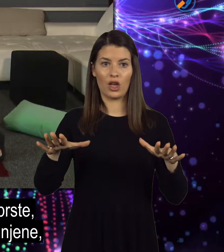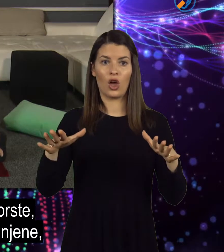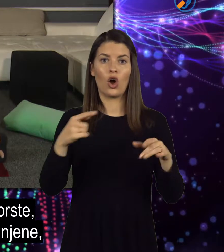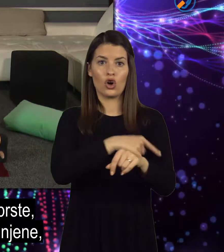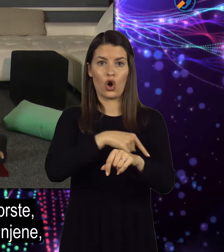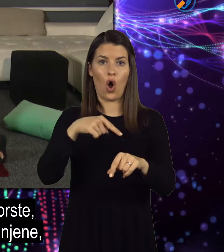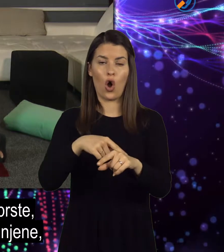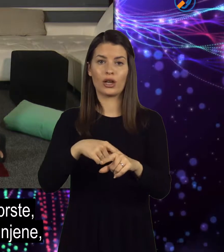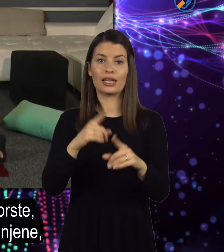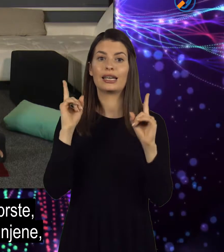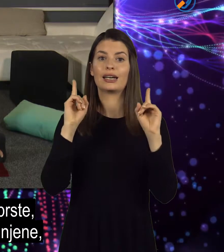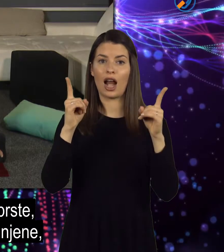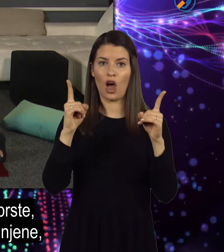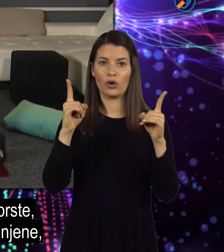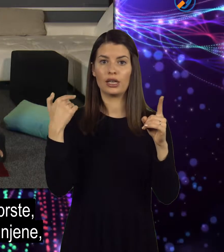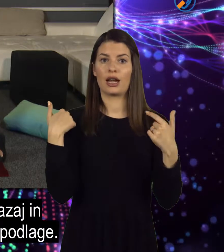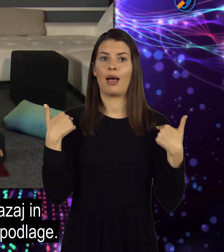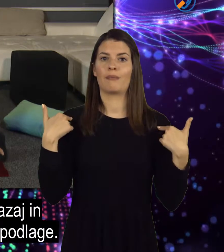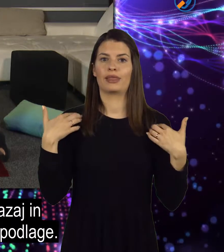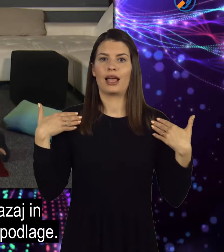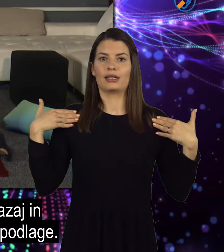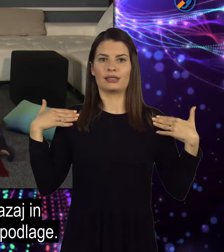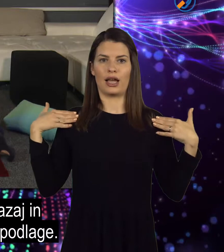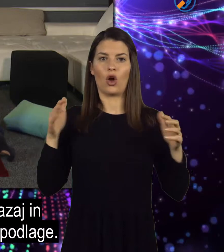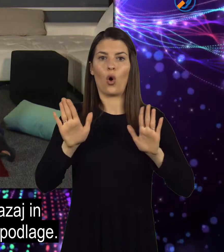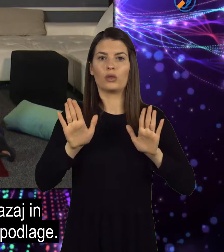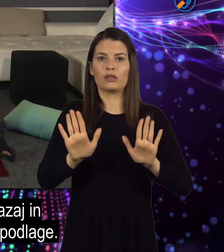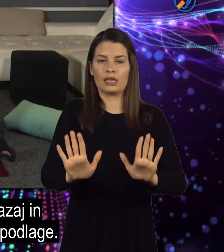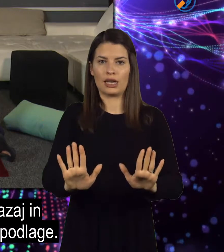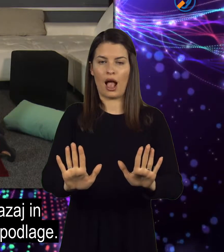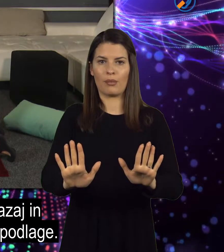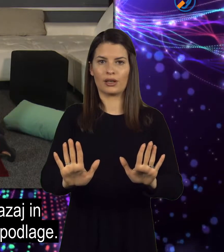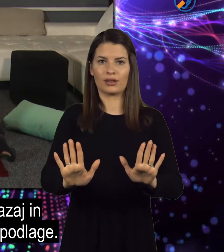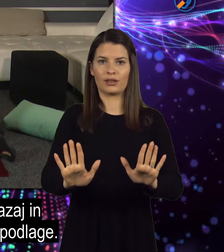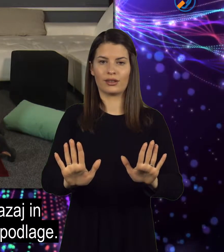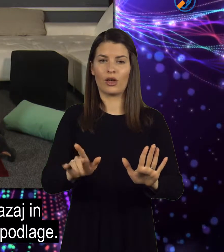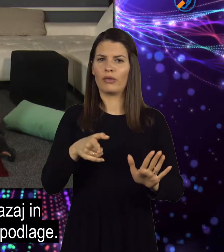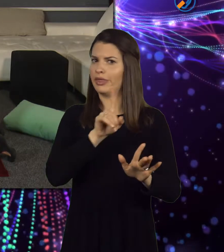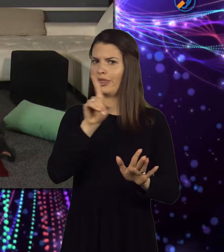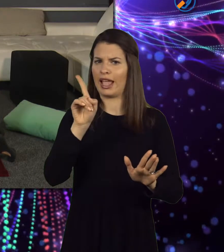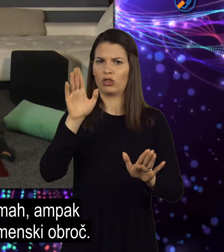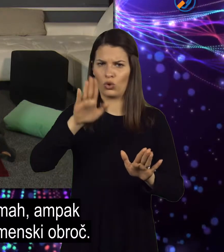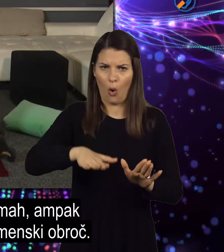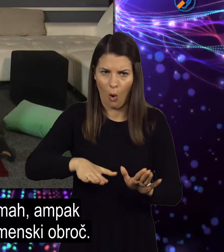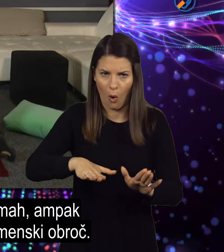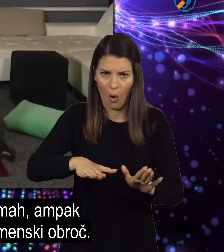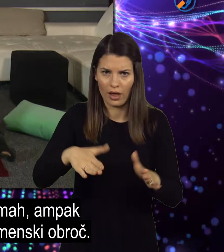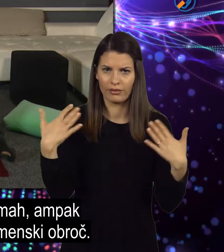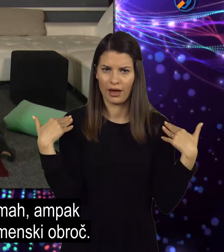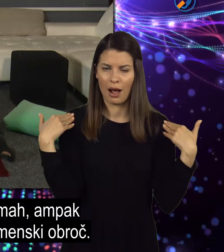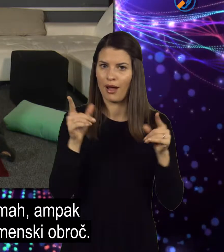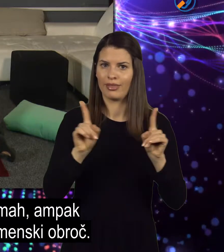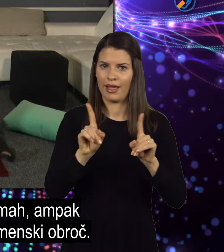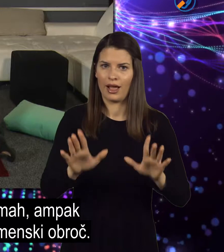roki sta stegnjeni, rame dam nazaj in se odrinam od podlage. Torej, da ne visim